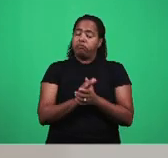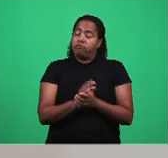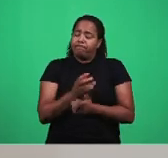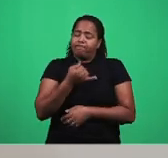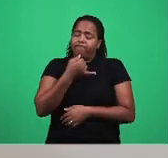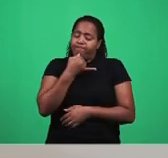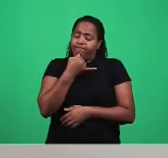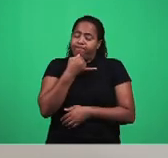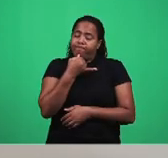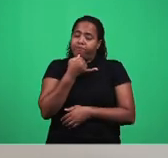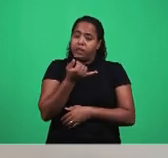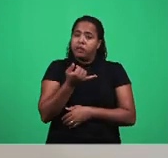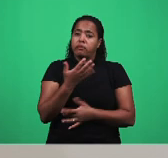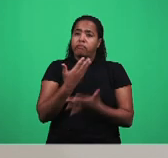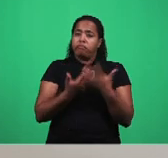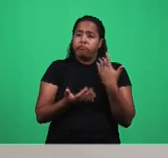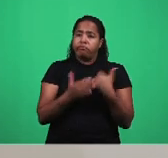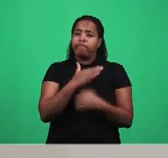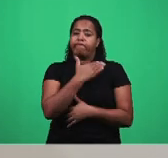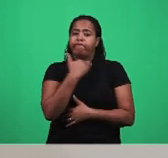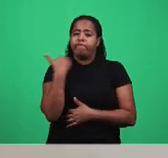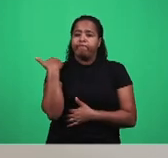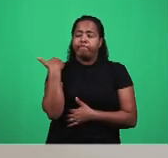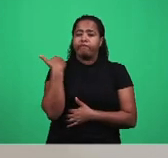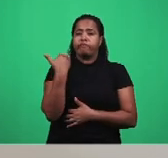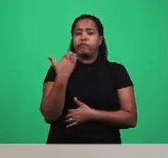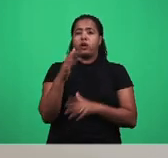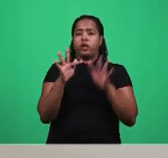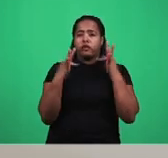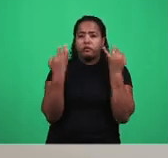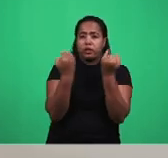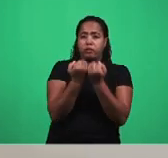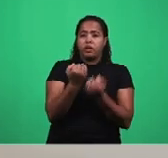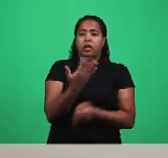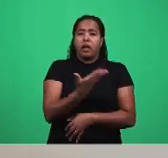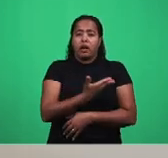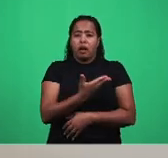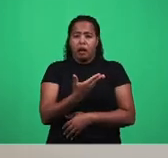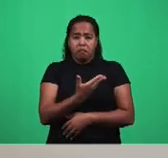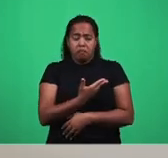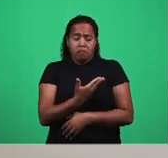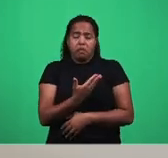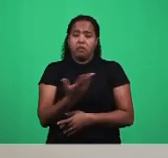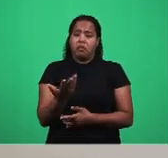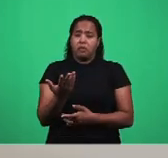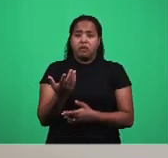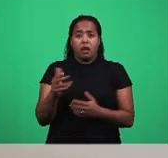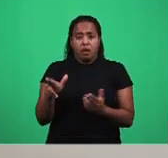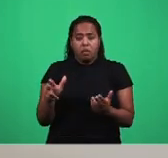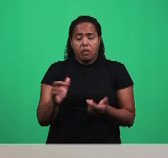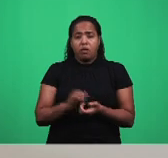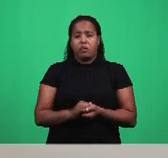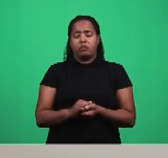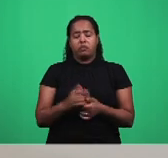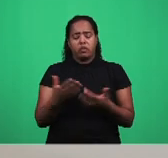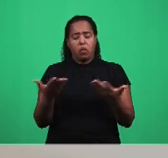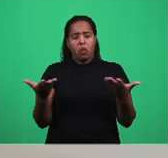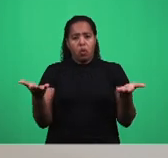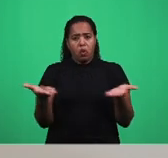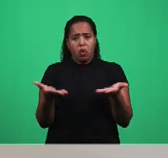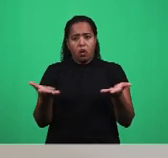ami, spécialement. Aujourd'hui, nous souffrons 2 fois, ou 3 même, la perte d'un ami, d'un